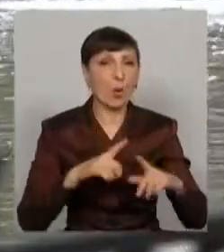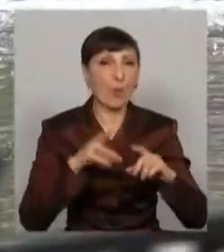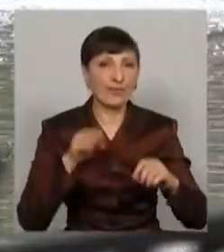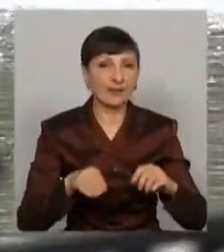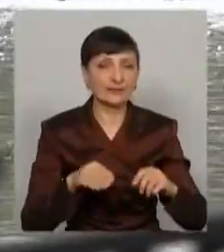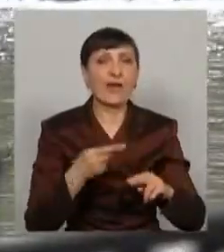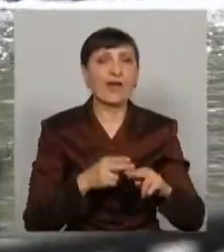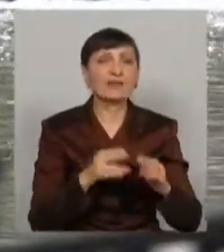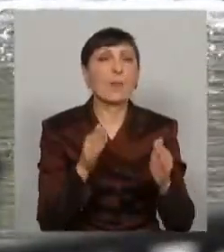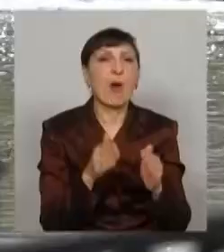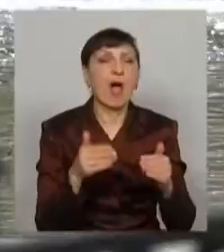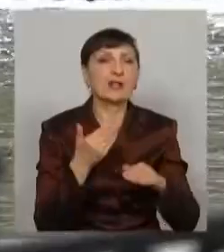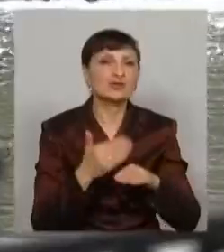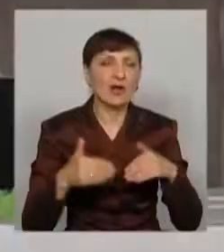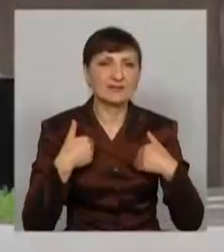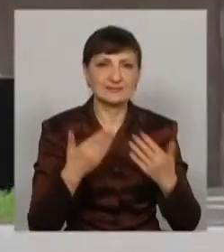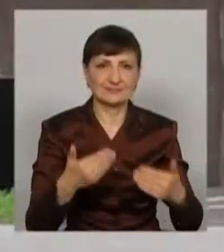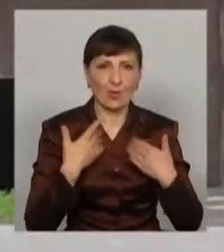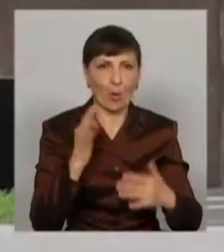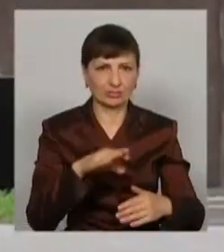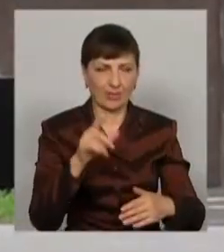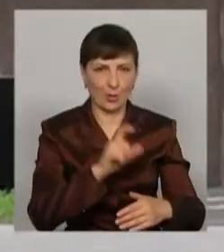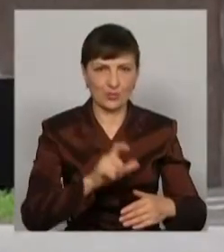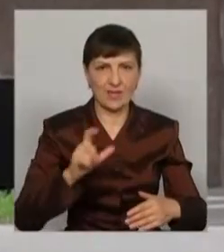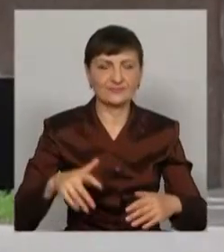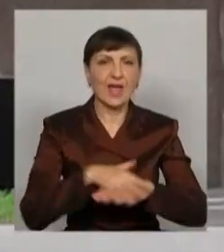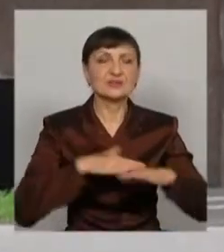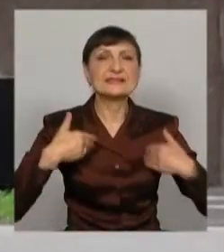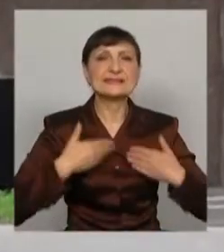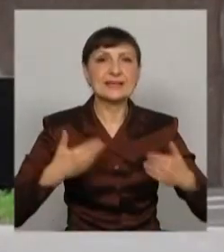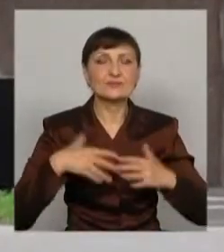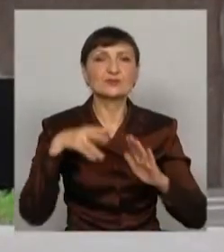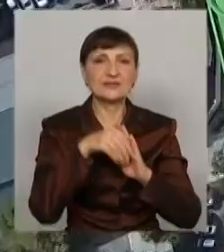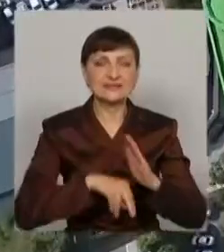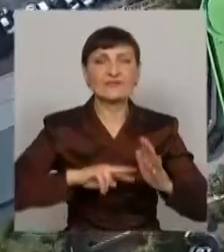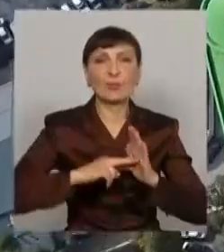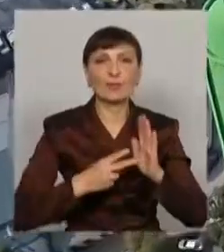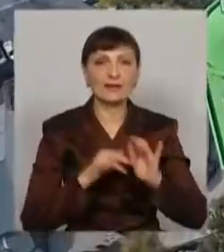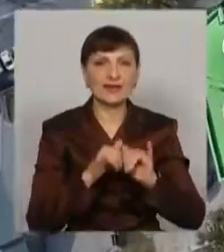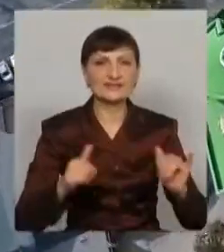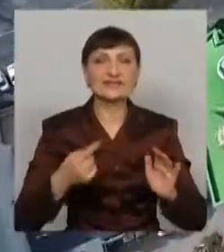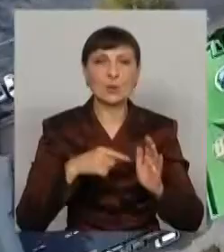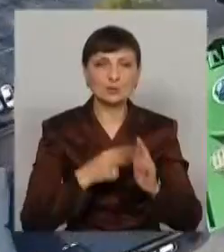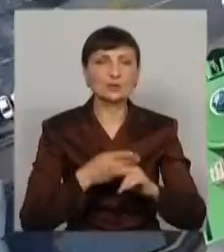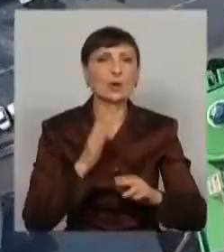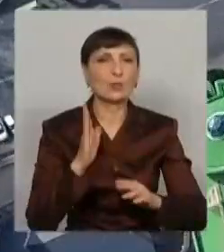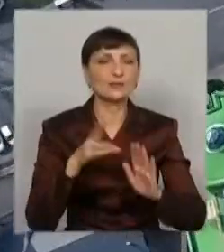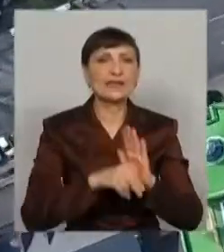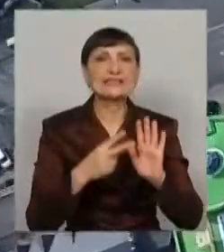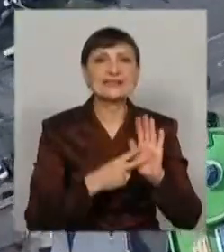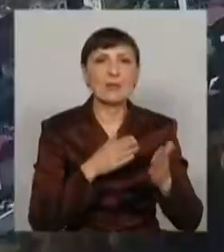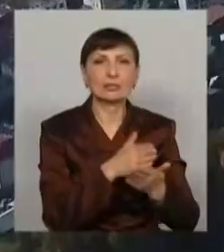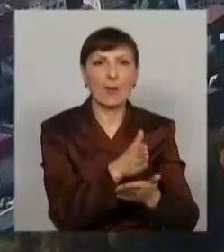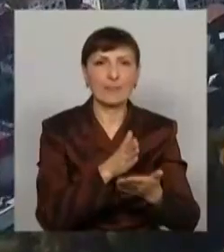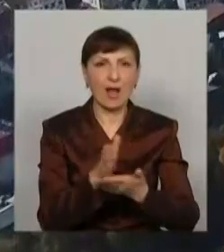малая часть предложений, поступивших от алматинцев. Общественные инициативы будут внесены в план развития города, который состоит из 7